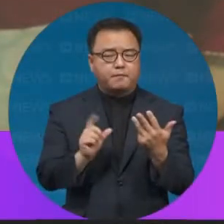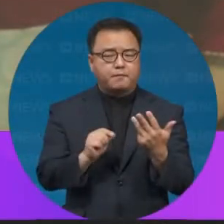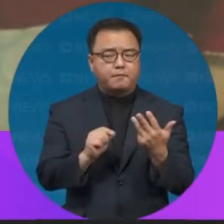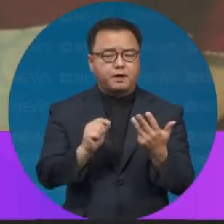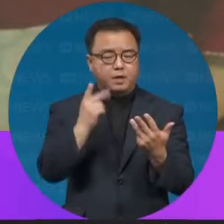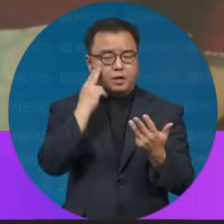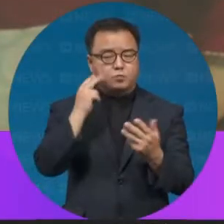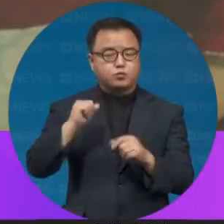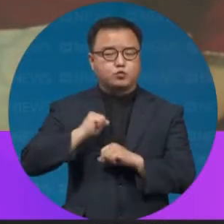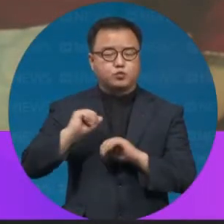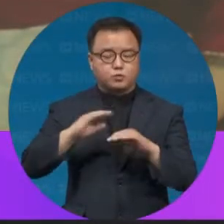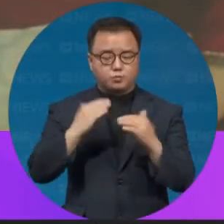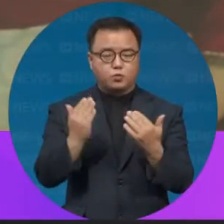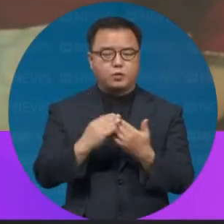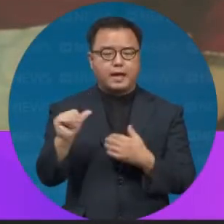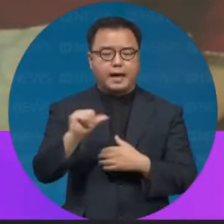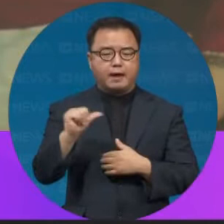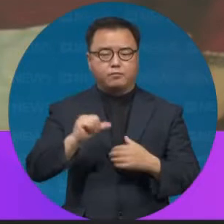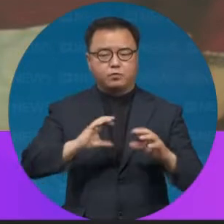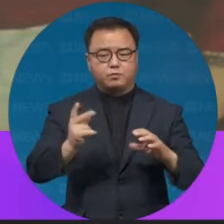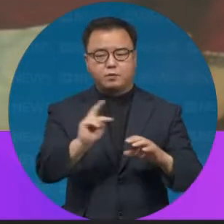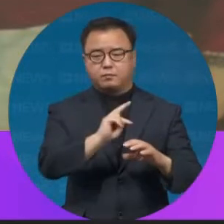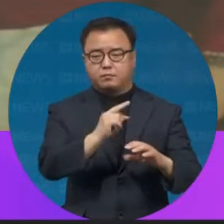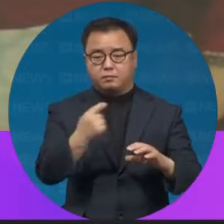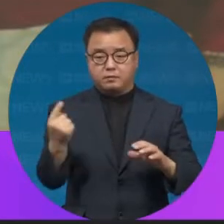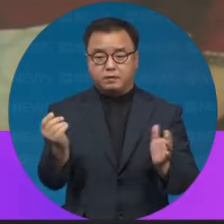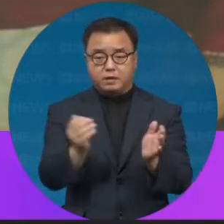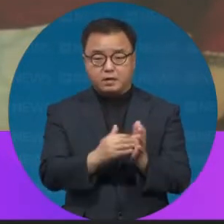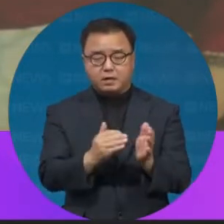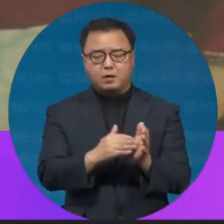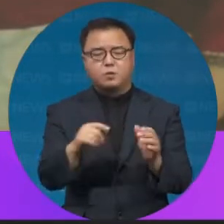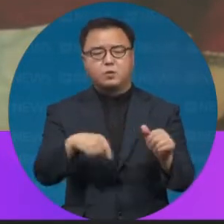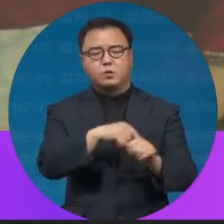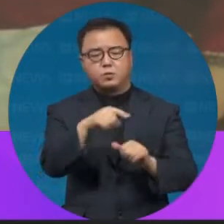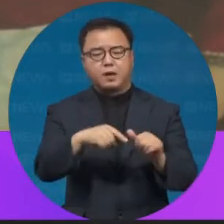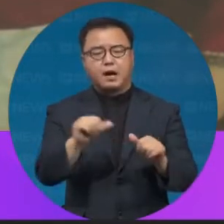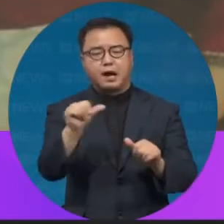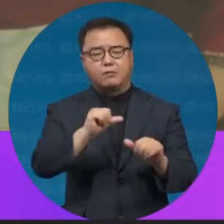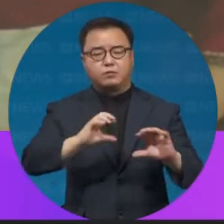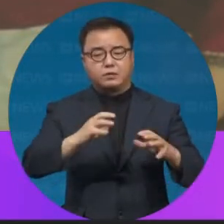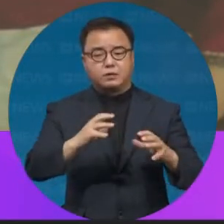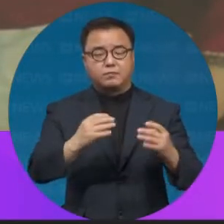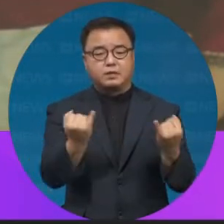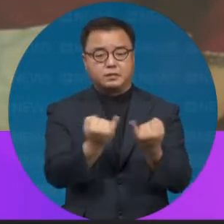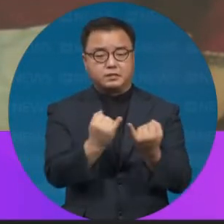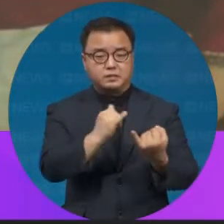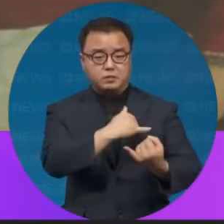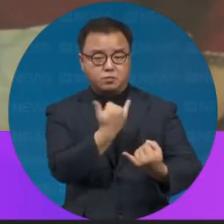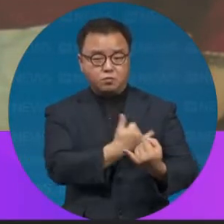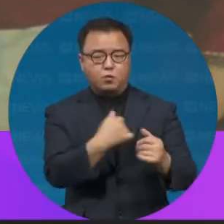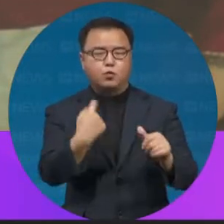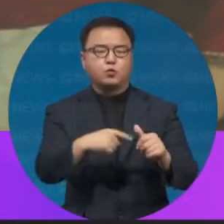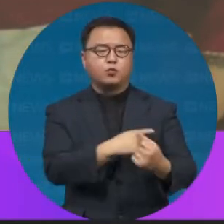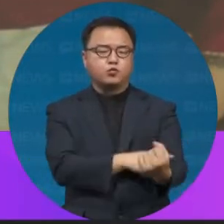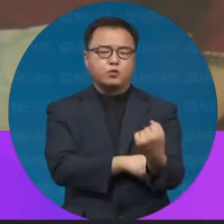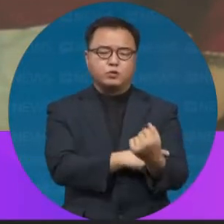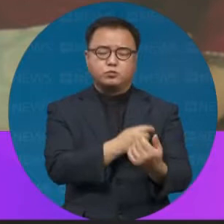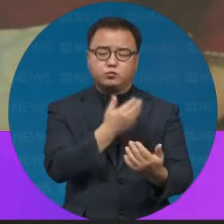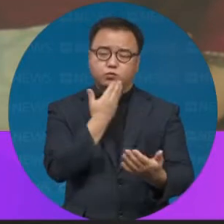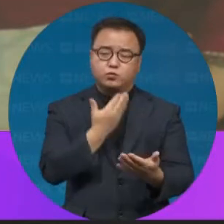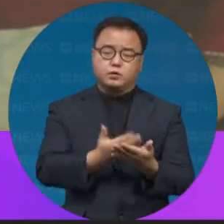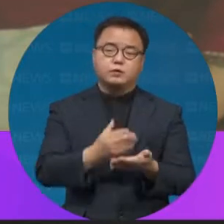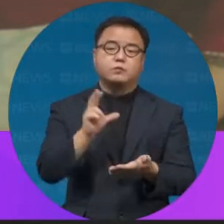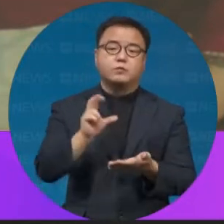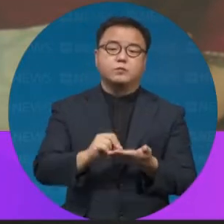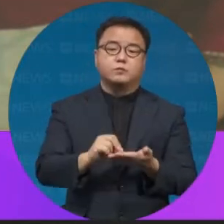아프간을 장악했는데요. 후퇴하는 여성인권, 특히 여학생들 교육권이 문제입니다. 아프간 교사들은 국제사회에 관심을